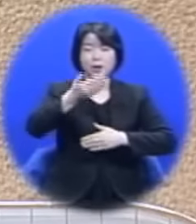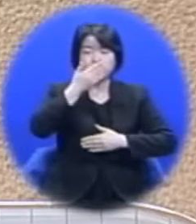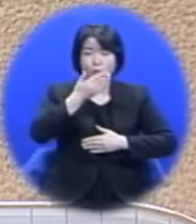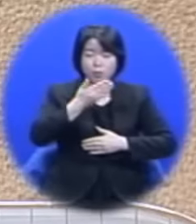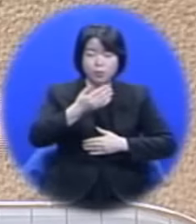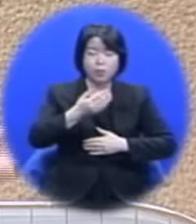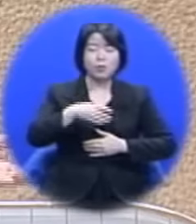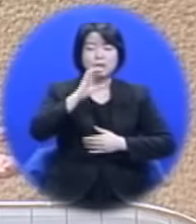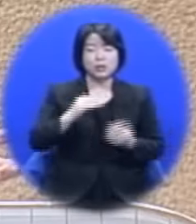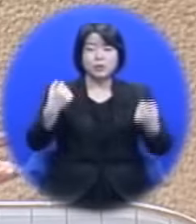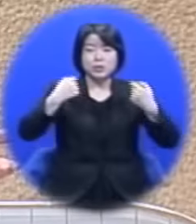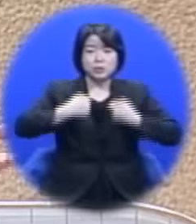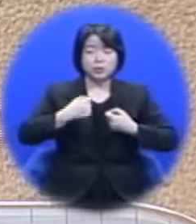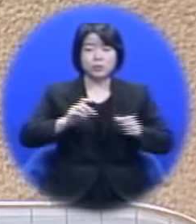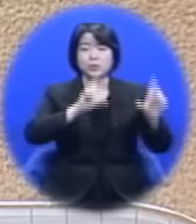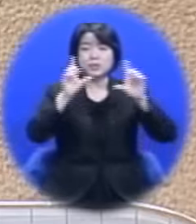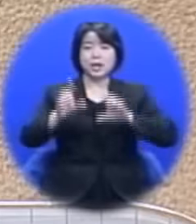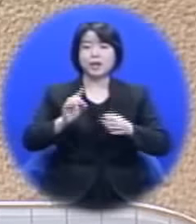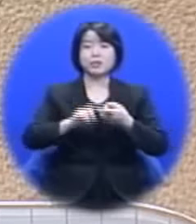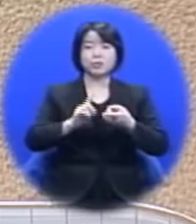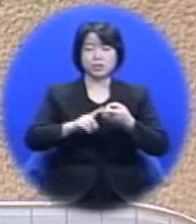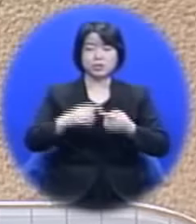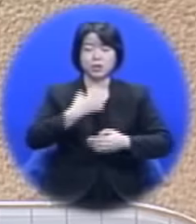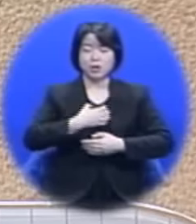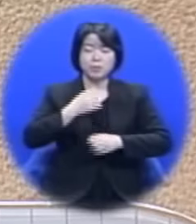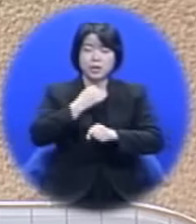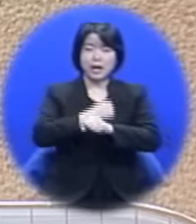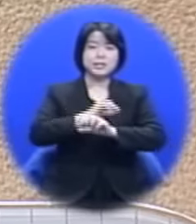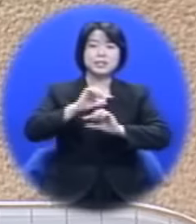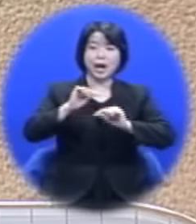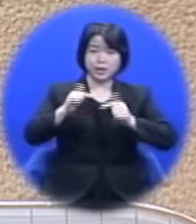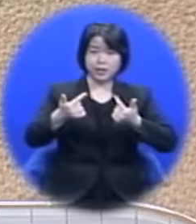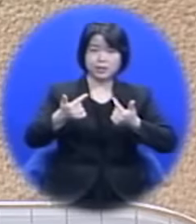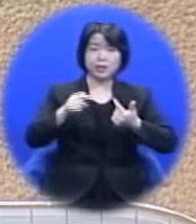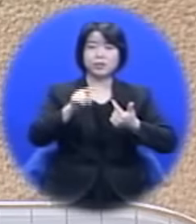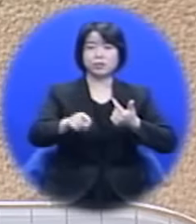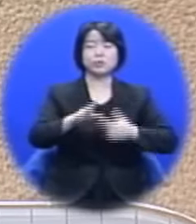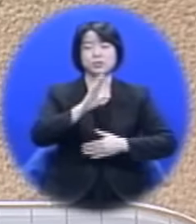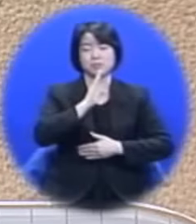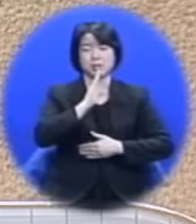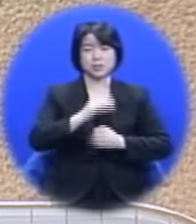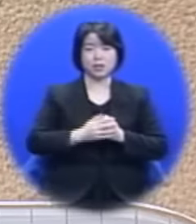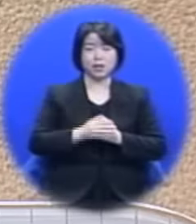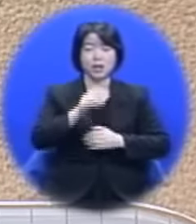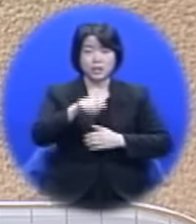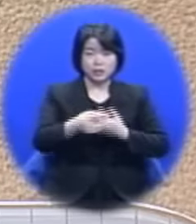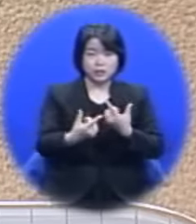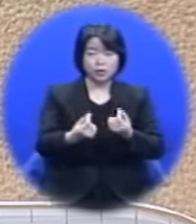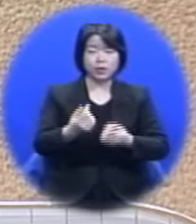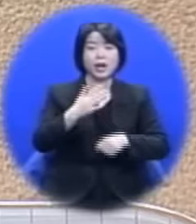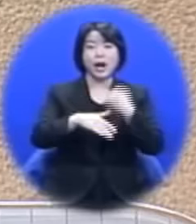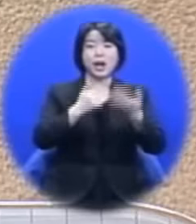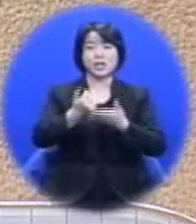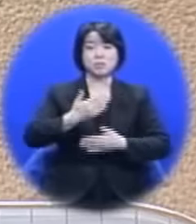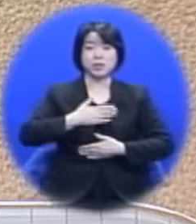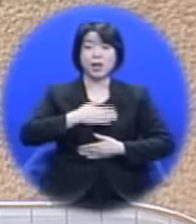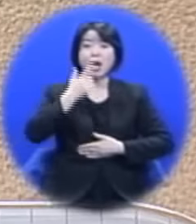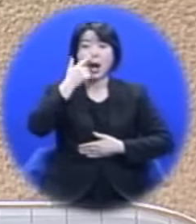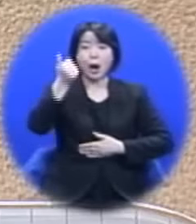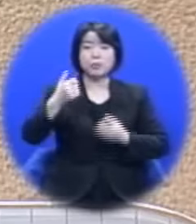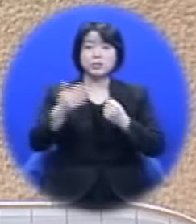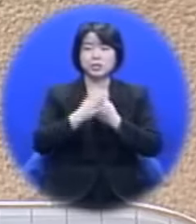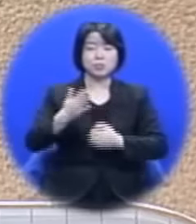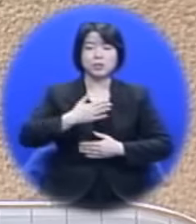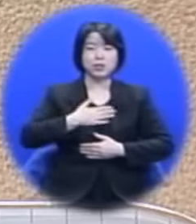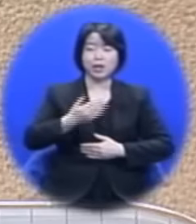것에 대해서 염려하지 말아야 이게 말이 맞아요 그렇게 하나님이 내 아버지시니라 더